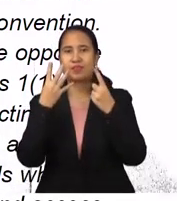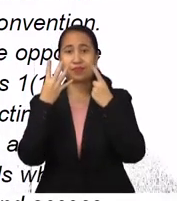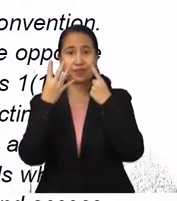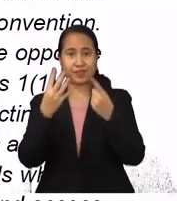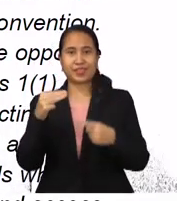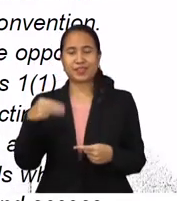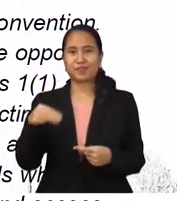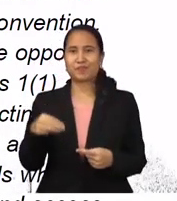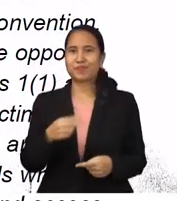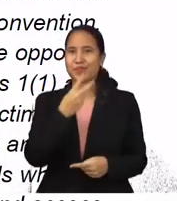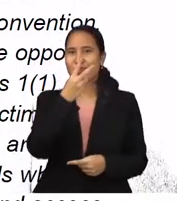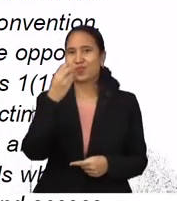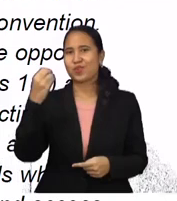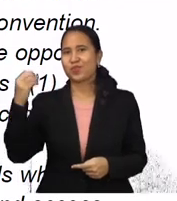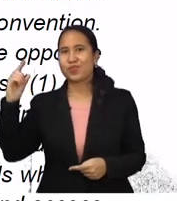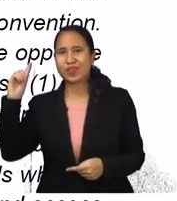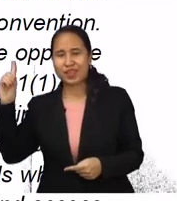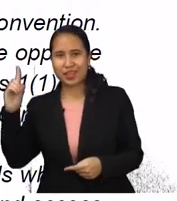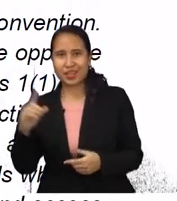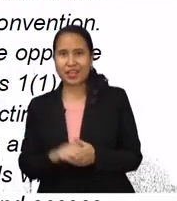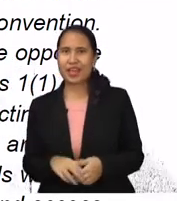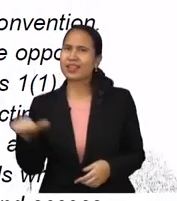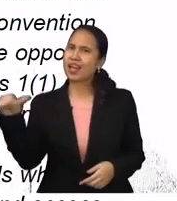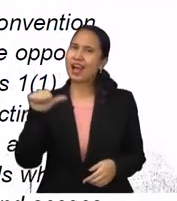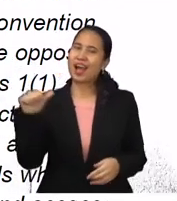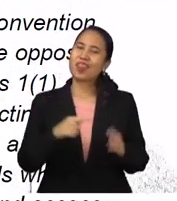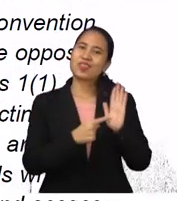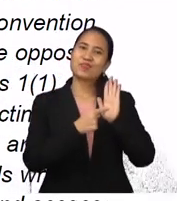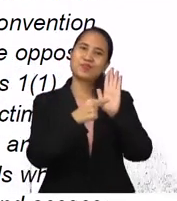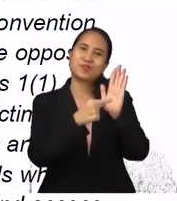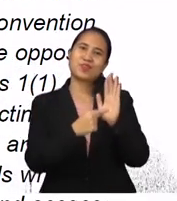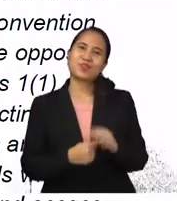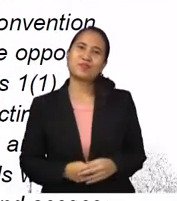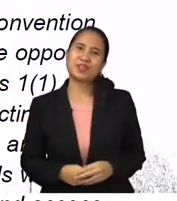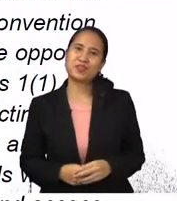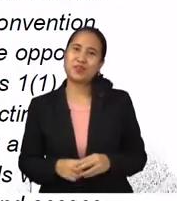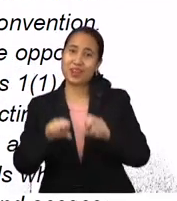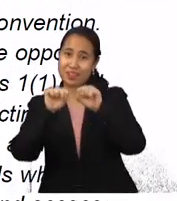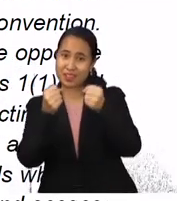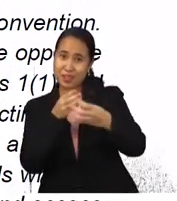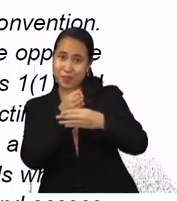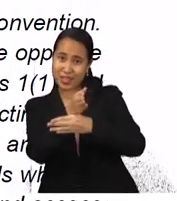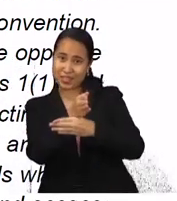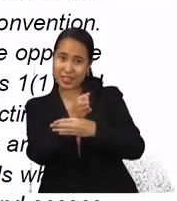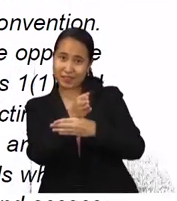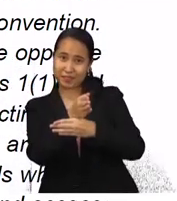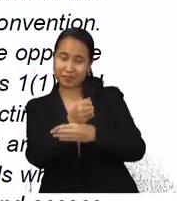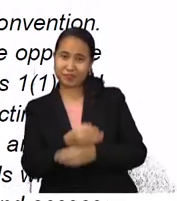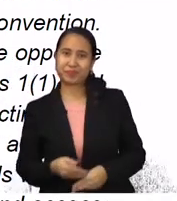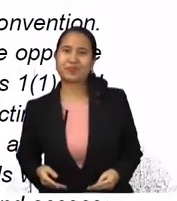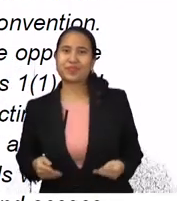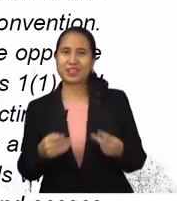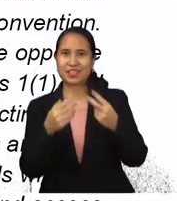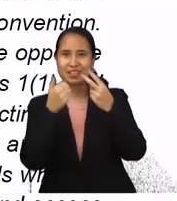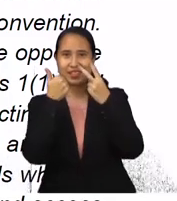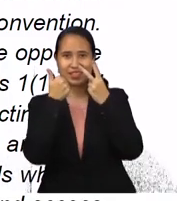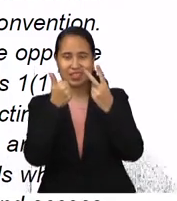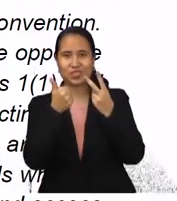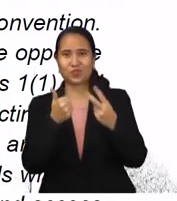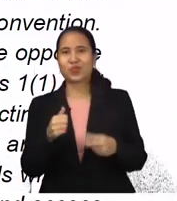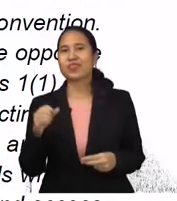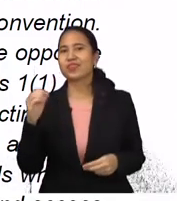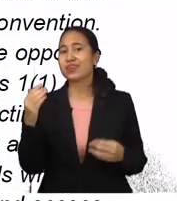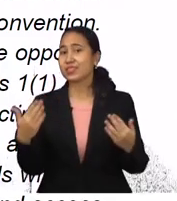2001, en eveneens in de zaak Almanocet Arellano versus Chili van 26 september